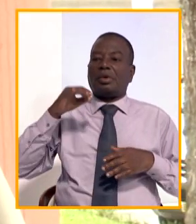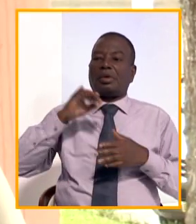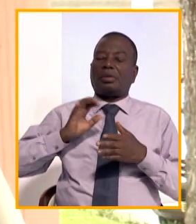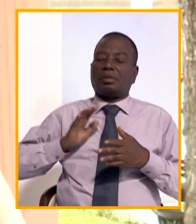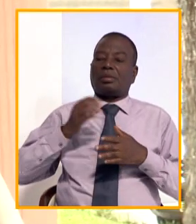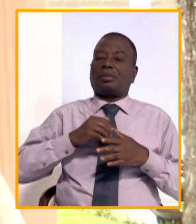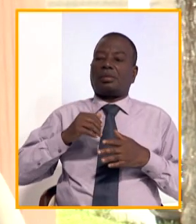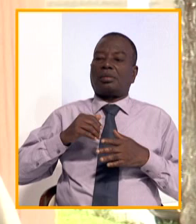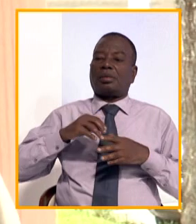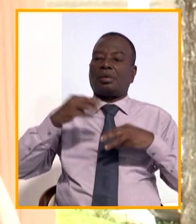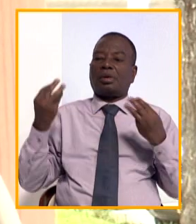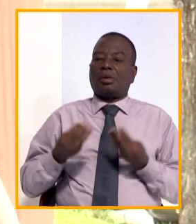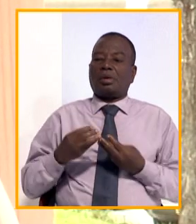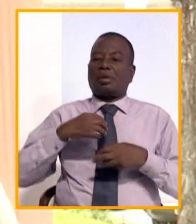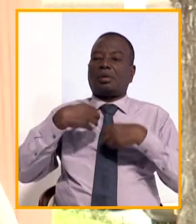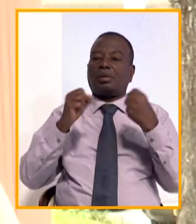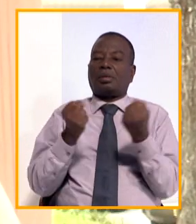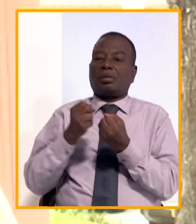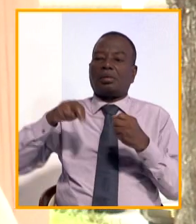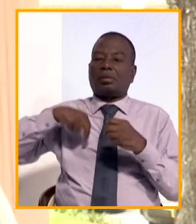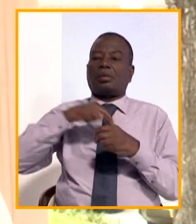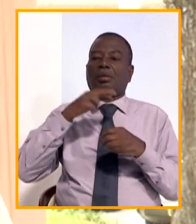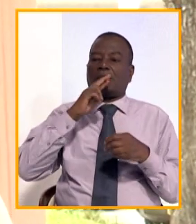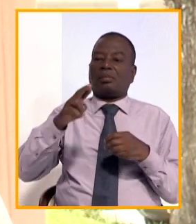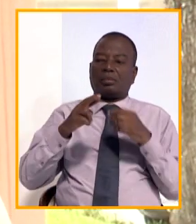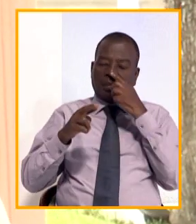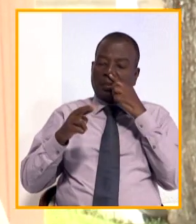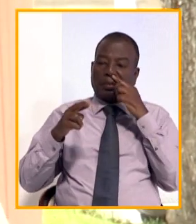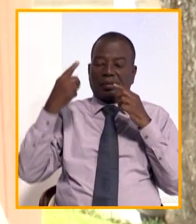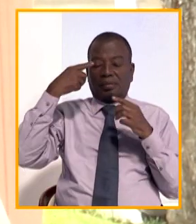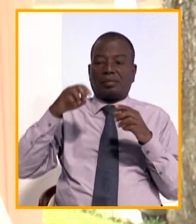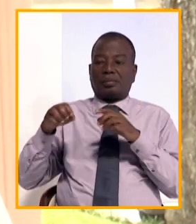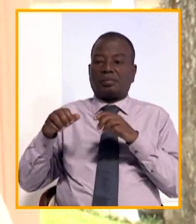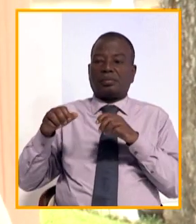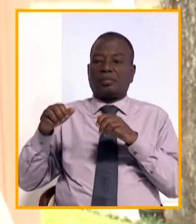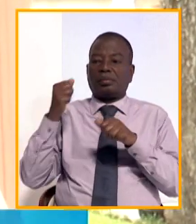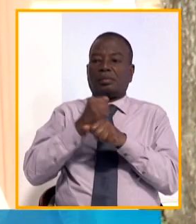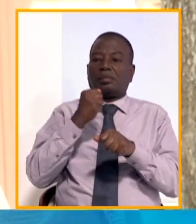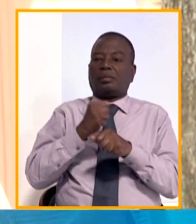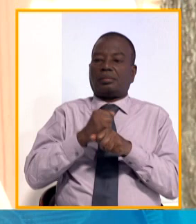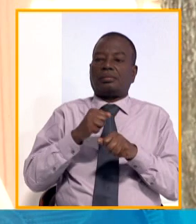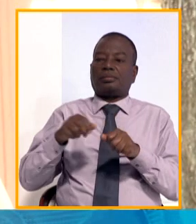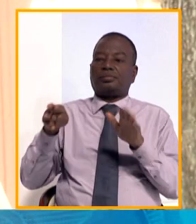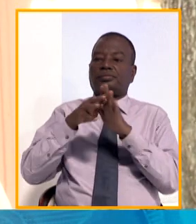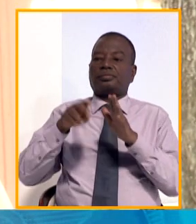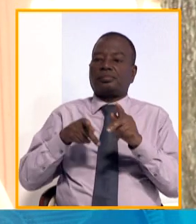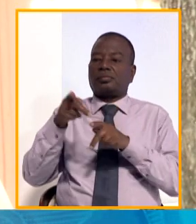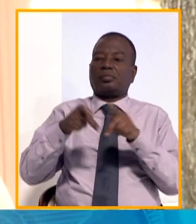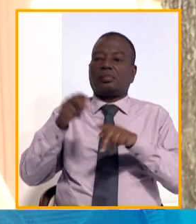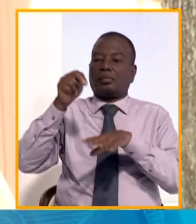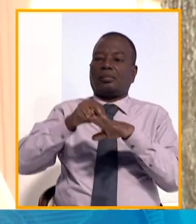mutuelle sociale, c'est bien la santé. Nous sommes pour cet exercice en mode de gestion